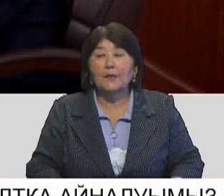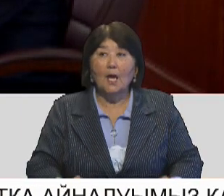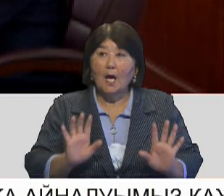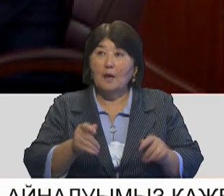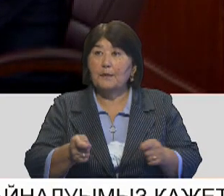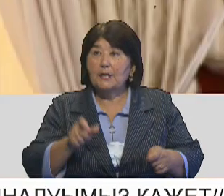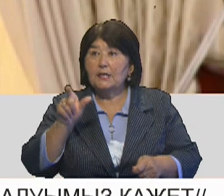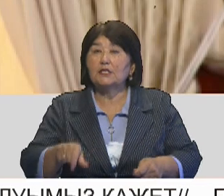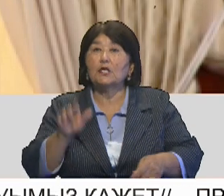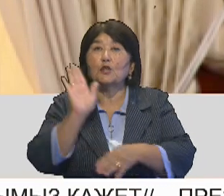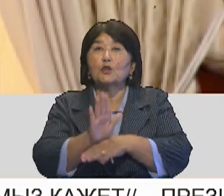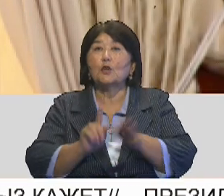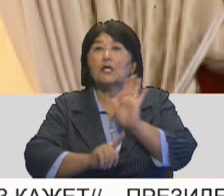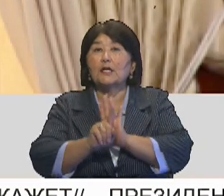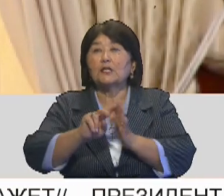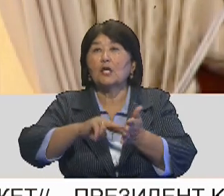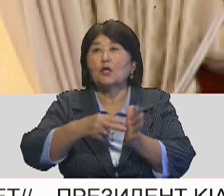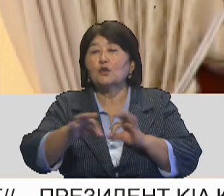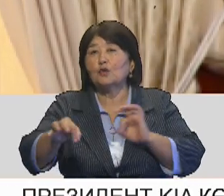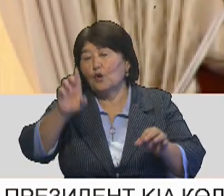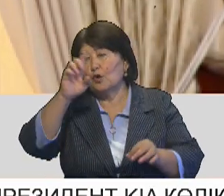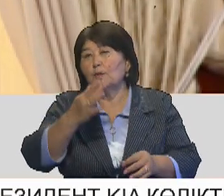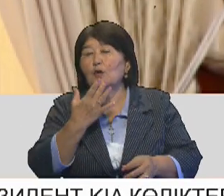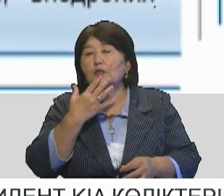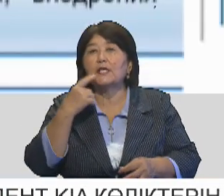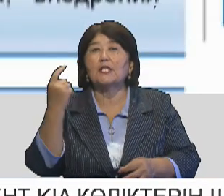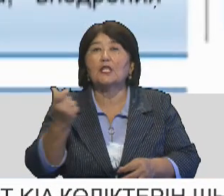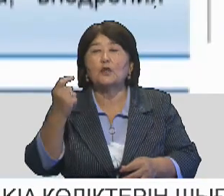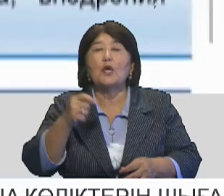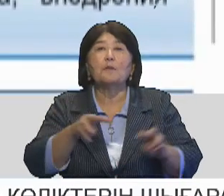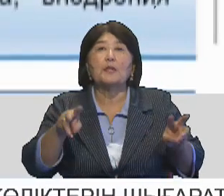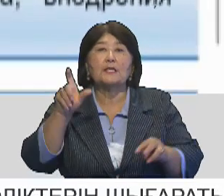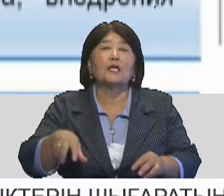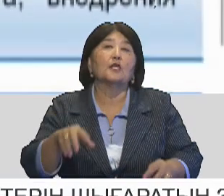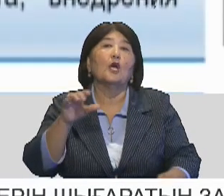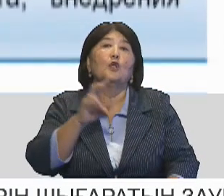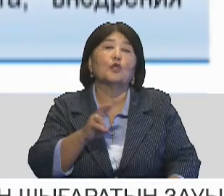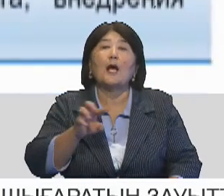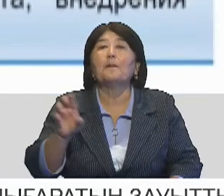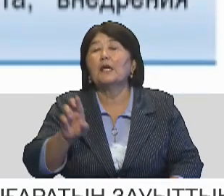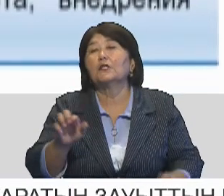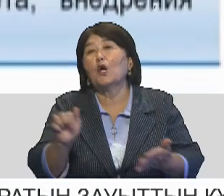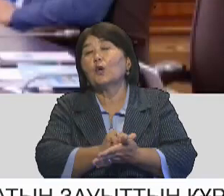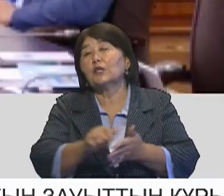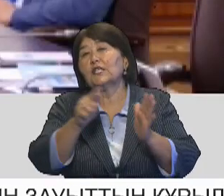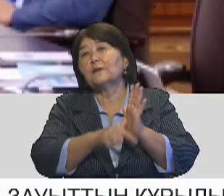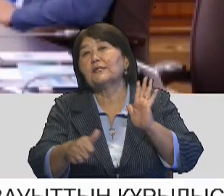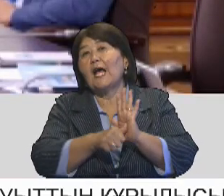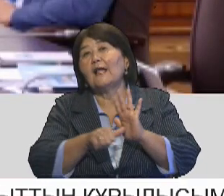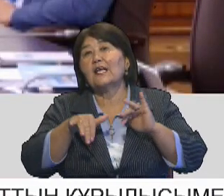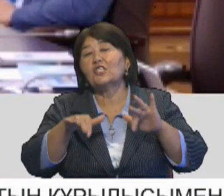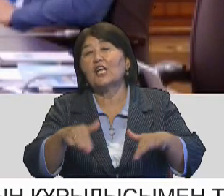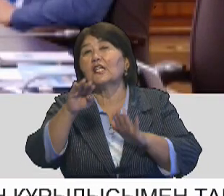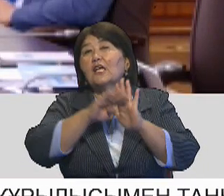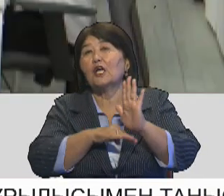Президент жолдауын іске асырудың жалпыұлттық жоспарын үкіметке ұлттық экономика министрі алып келді. Нұрлан Байбазаровтың айтуынша, құжат 76 іс-шарадан тұрады.